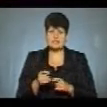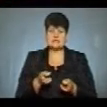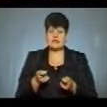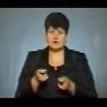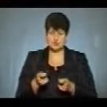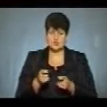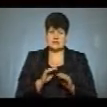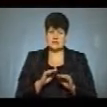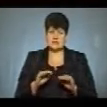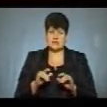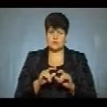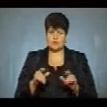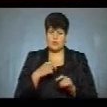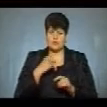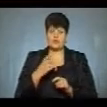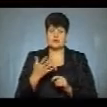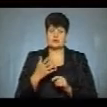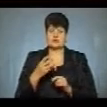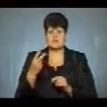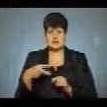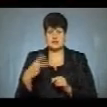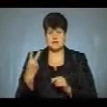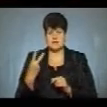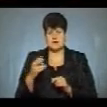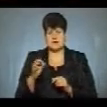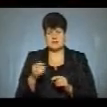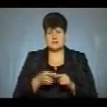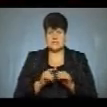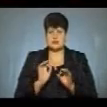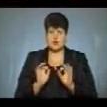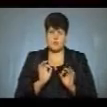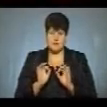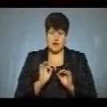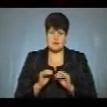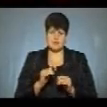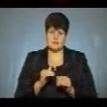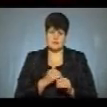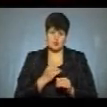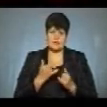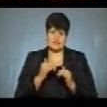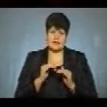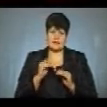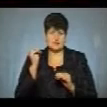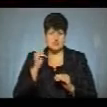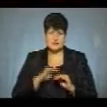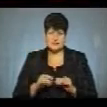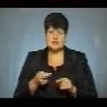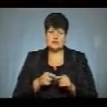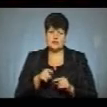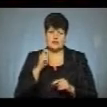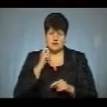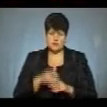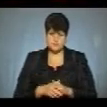садочка Жанна Шкварок каже, 20-22 градусів – це нормальна температура для навчання дітей такого віку. Розповідає, батареї нагрілися після обіду.